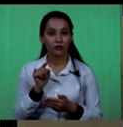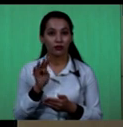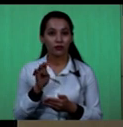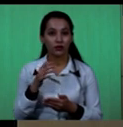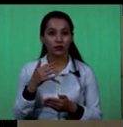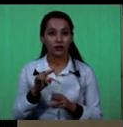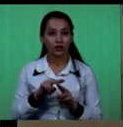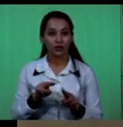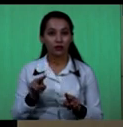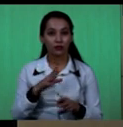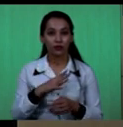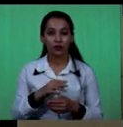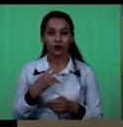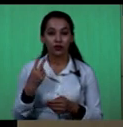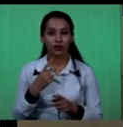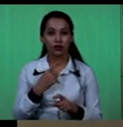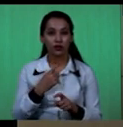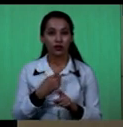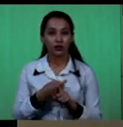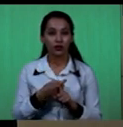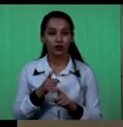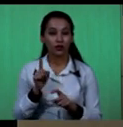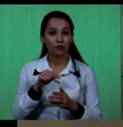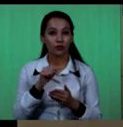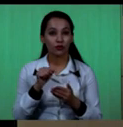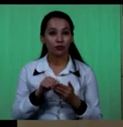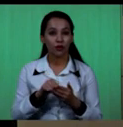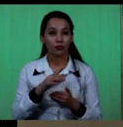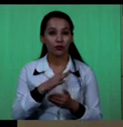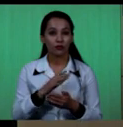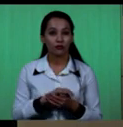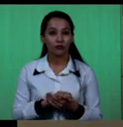1452 teng. Ikkinchi tenglamamizda nima noma'lum edi?